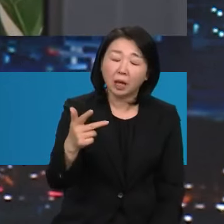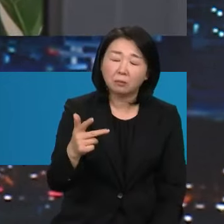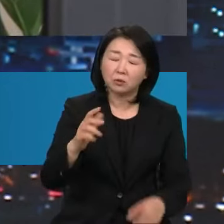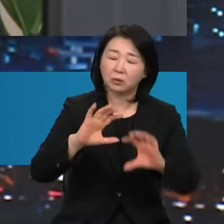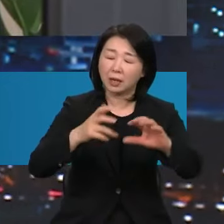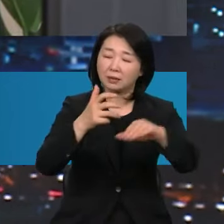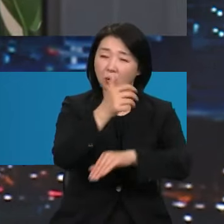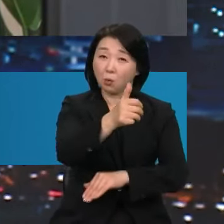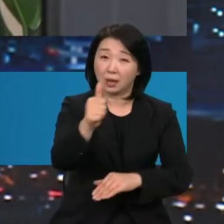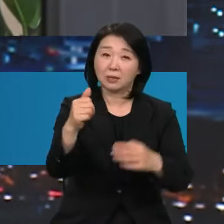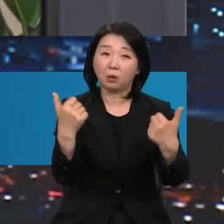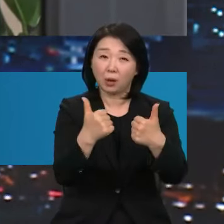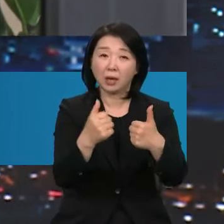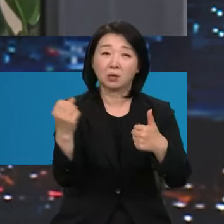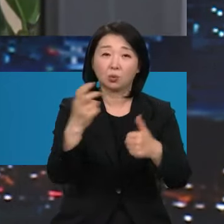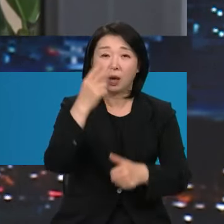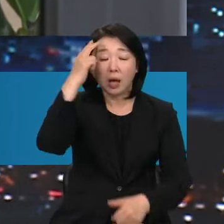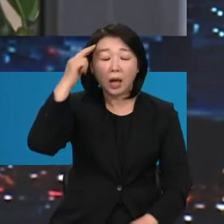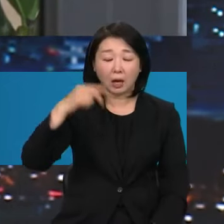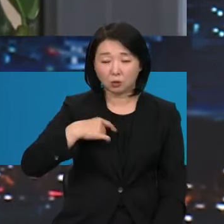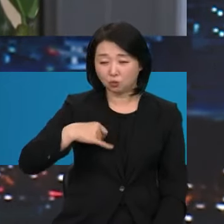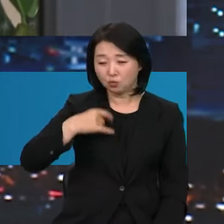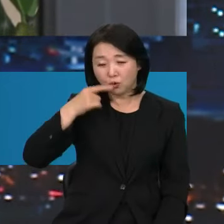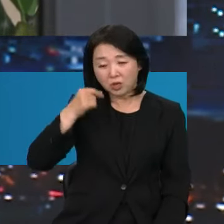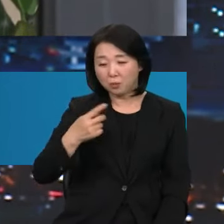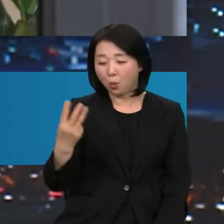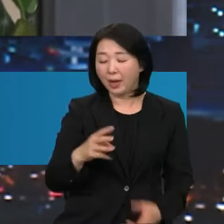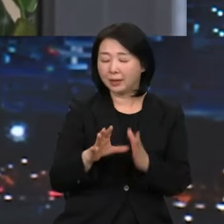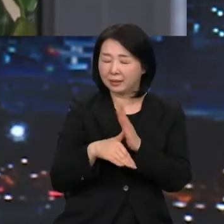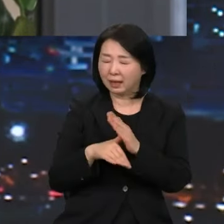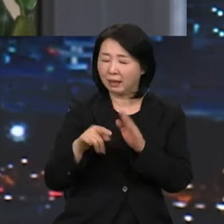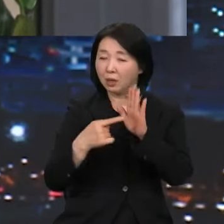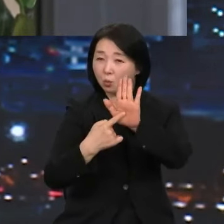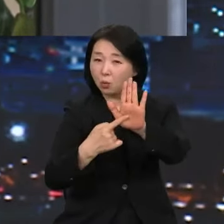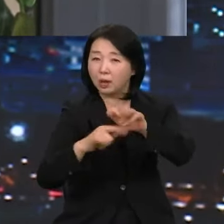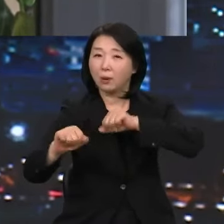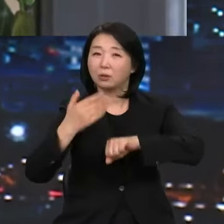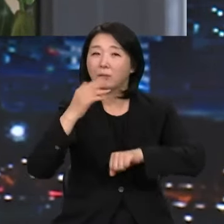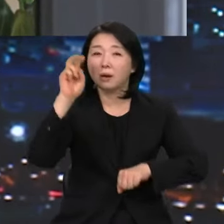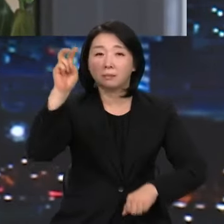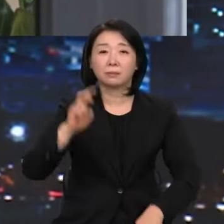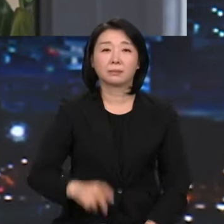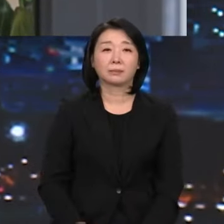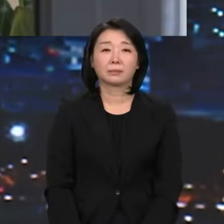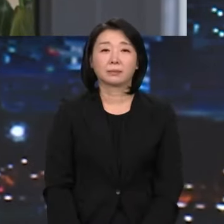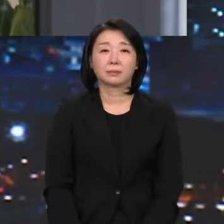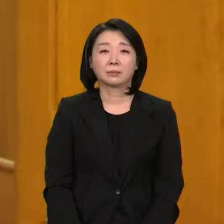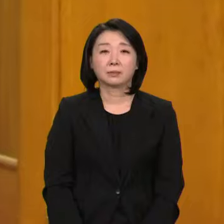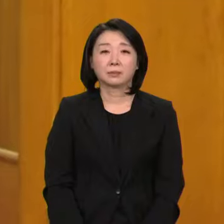회의나 다음 달 한중일 정상회의 같은 외교 무대가 거론됩니다. 윤세민아 기자입니다.